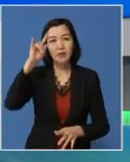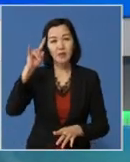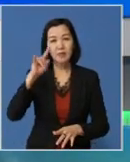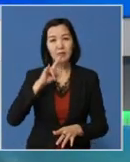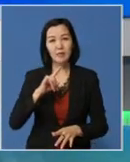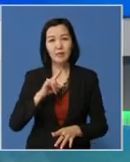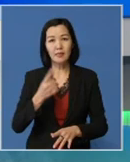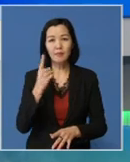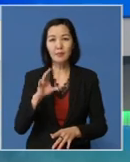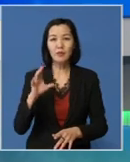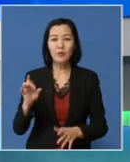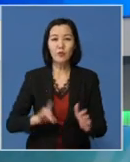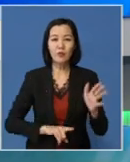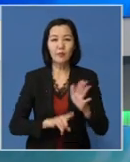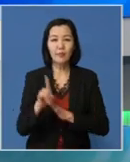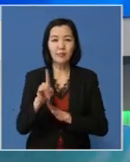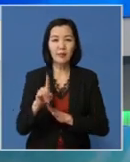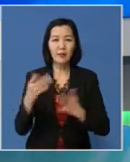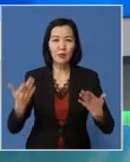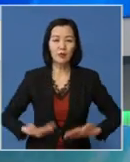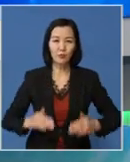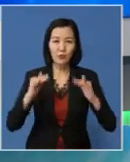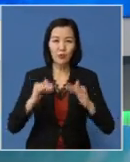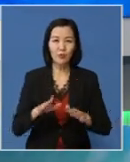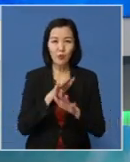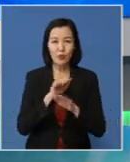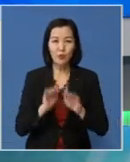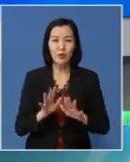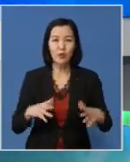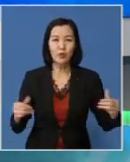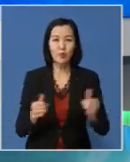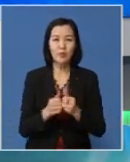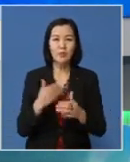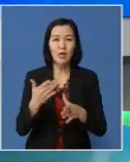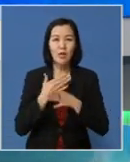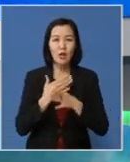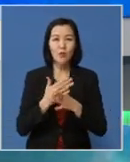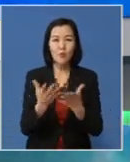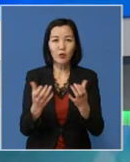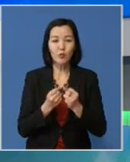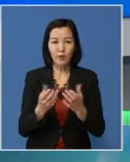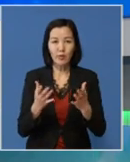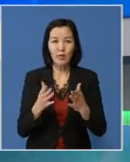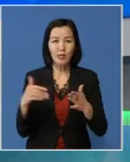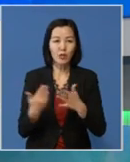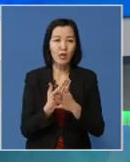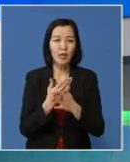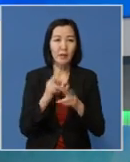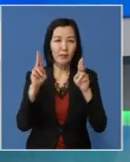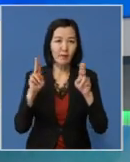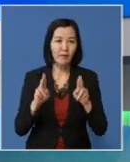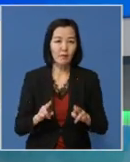Елімізде 1 сәуірден бастап тұрмысы төмен және көп балалы отбасылар атаулы әлеуметтік көмек алады. Жаңа жүйе бойынша жанұяда тәрбиеленіп жатқан әр